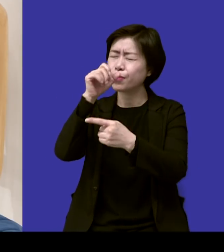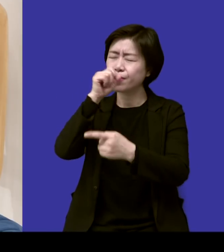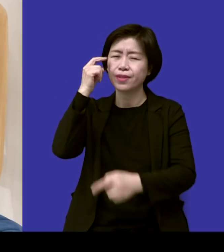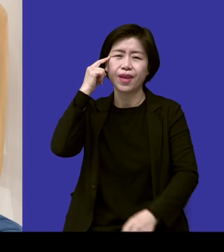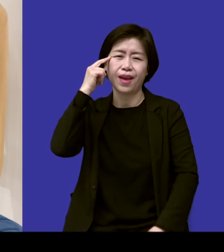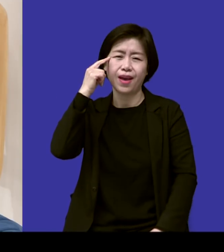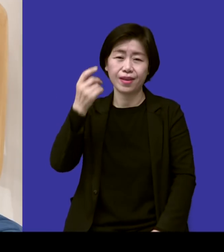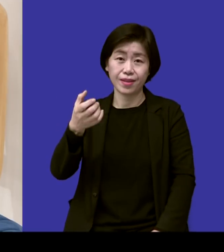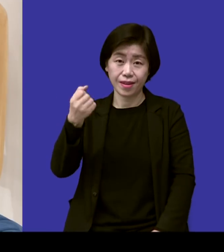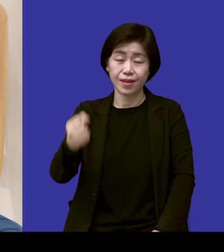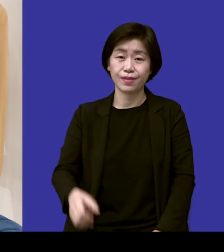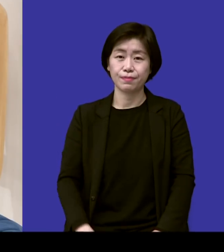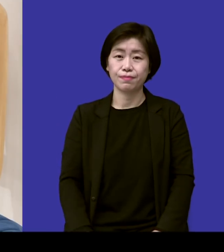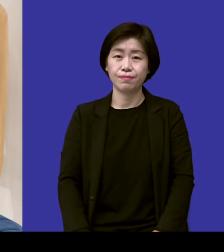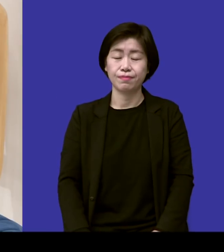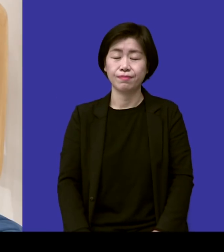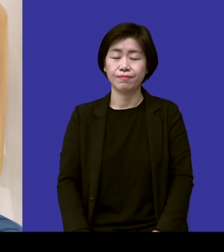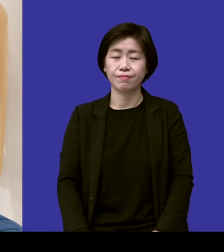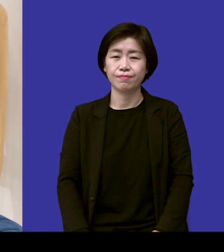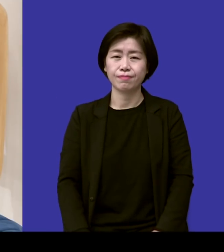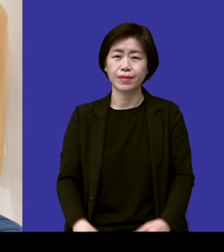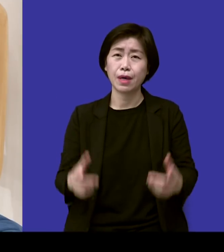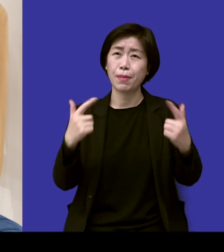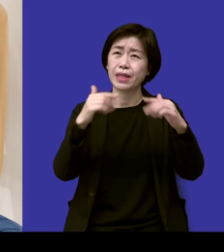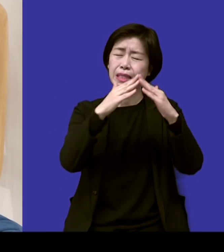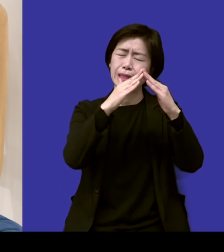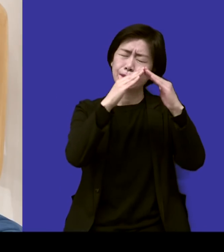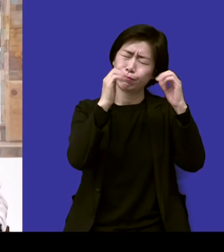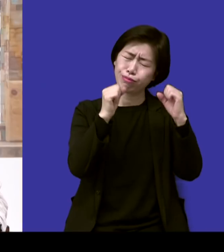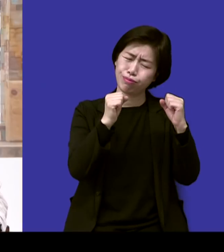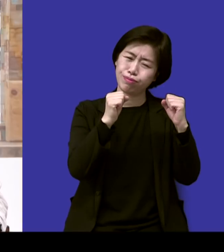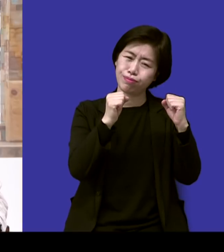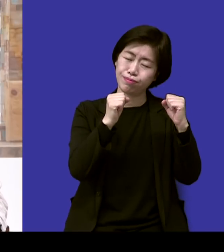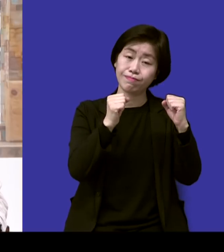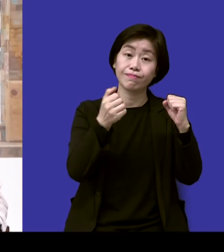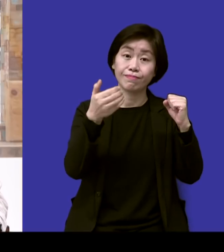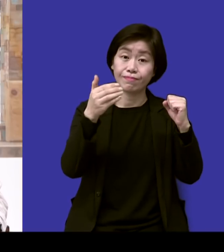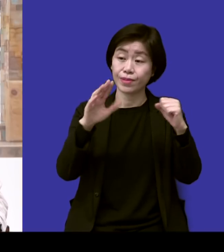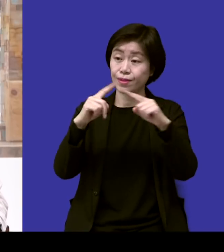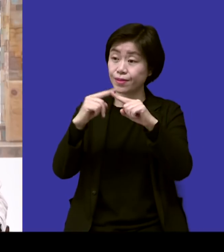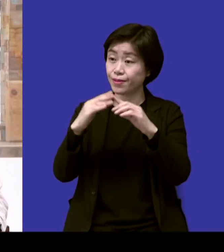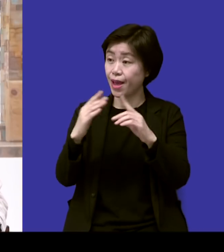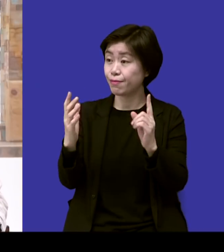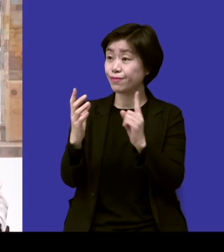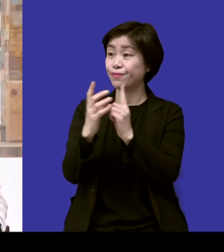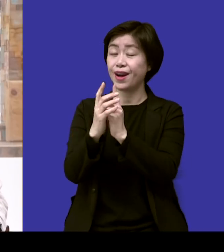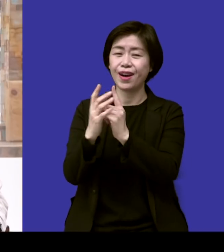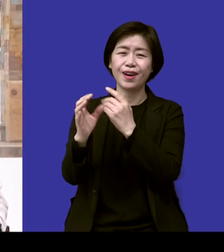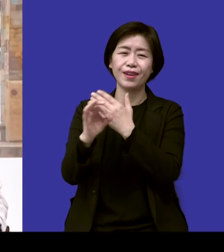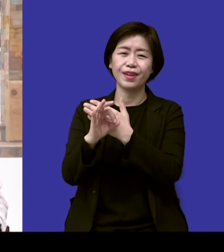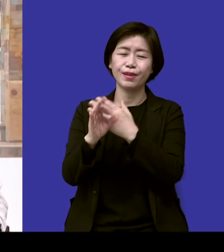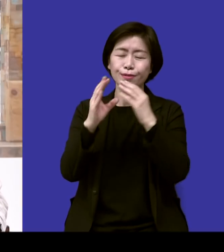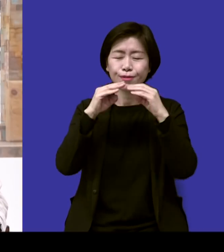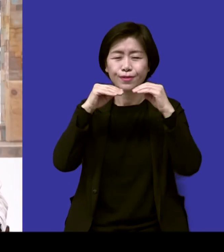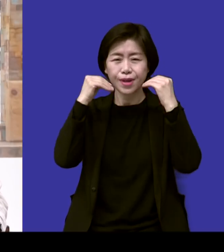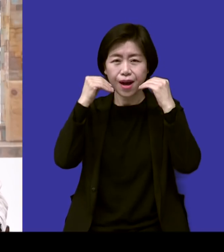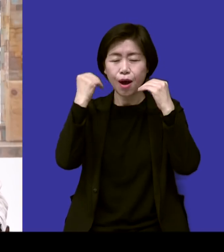웃고. 왜냐면 아버지 맨날 앉아서 TV만 보시니까. 그렇죠. 교회 가면 목사님 보면 웃고, 밝게 웃고. 이런 모습